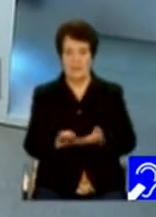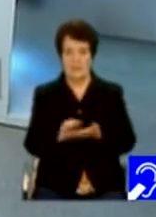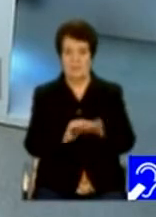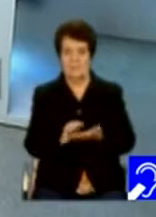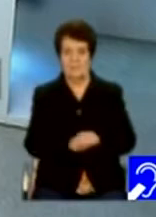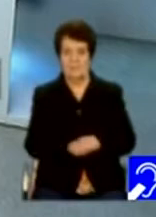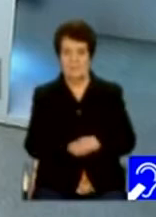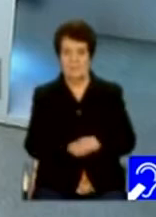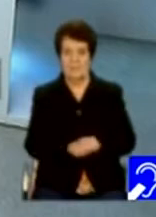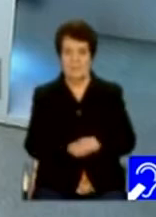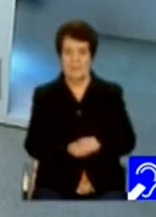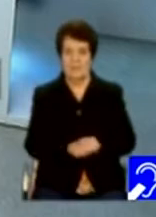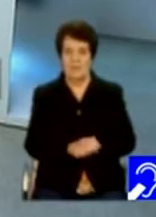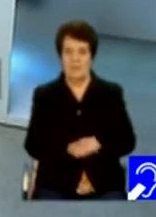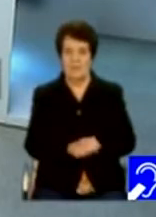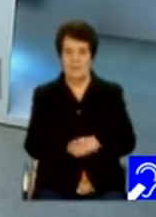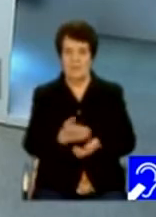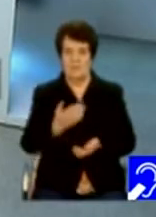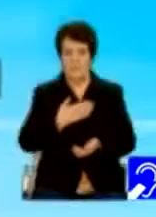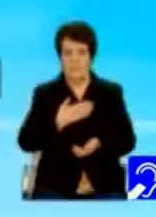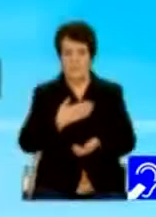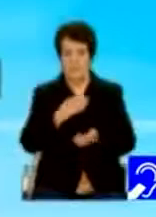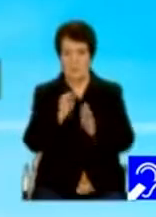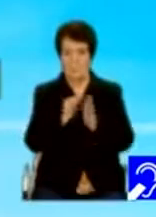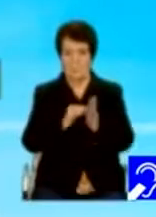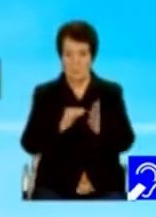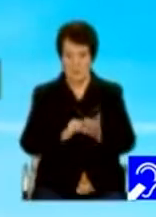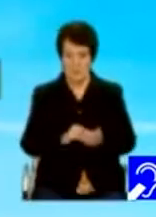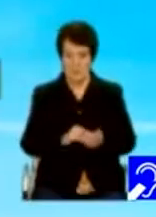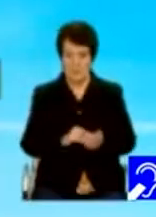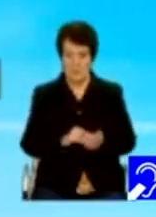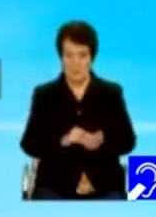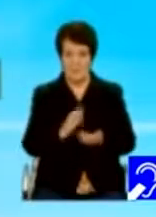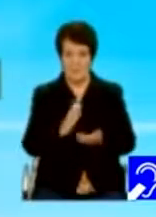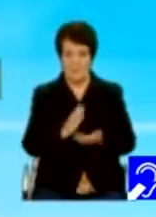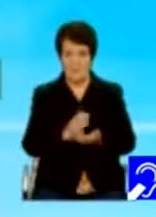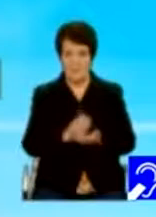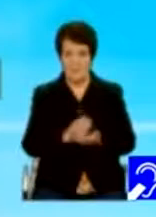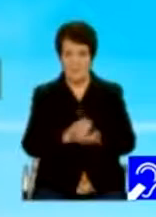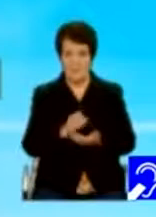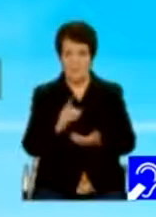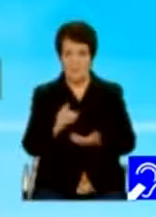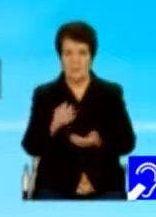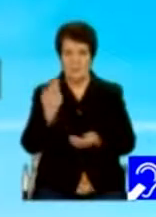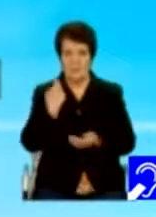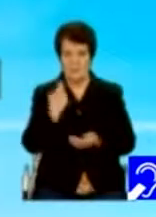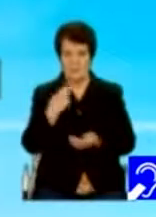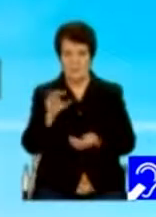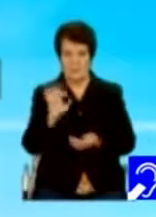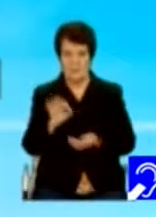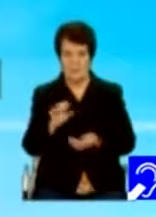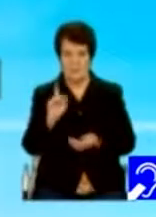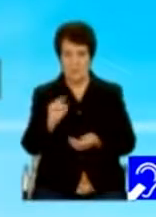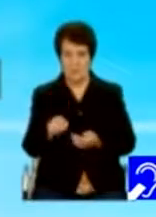referitor la întrebările care am primit, eu am să fiu succint. Noi, în programul Partidul Politic Pace, avem așa, business, impozitul 0%